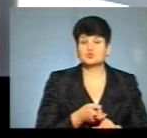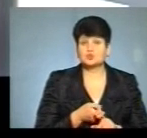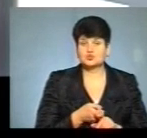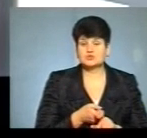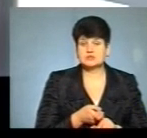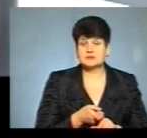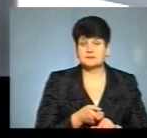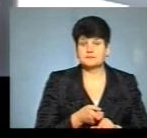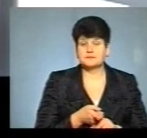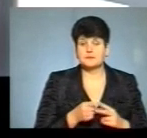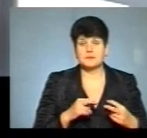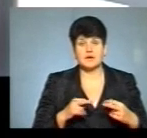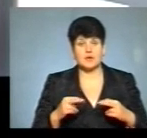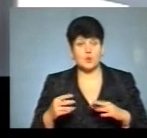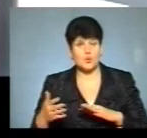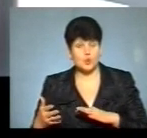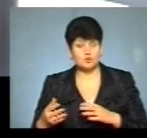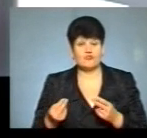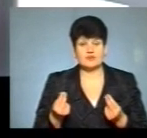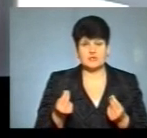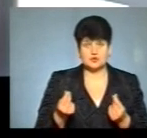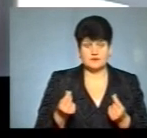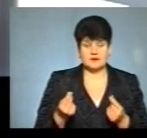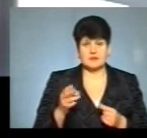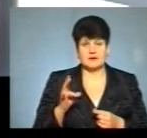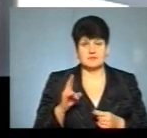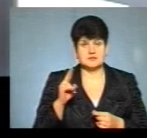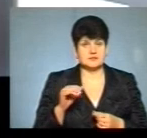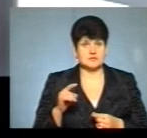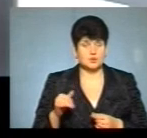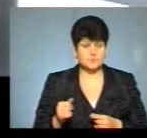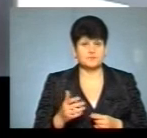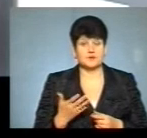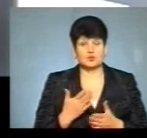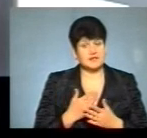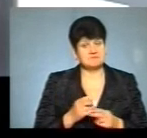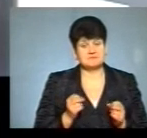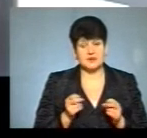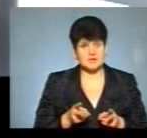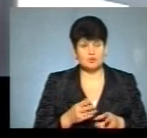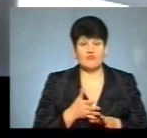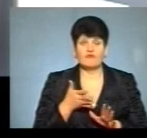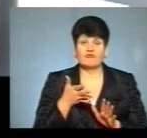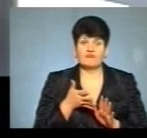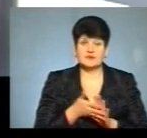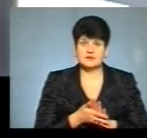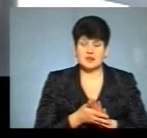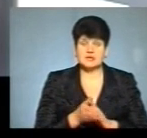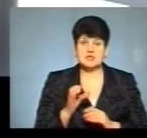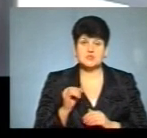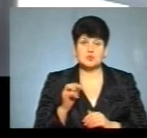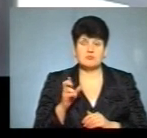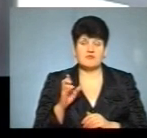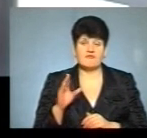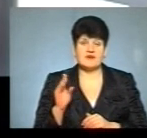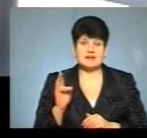переходу з фінансування з НСЗУ, тут є певні ризики, тому що видатки, субвенція